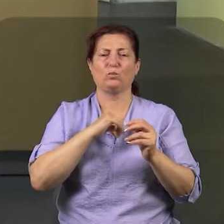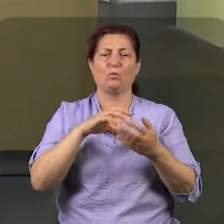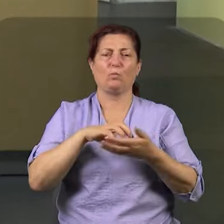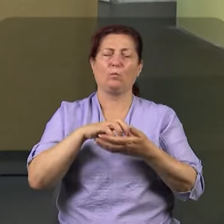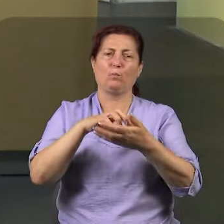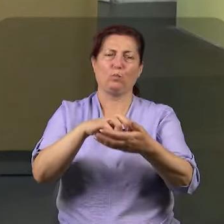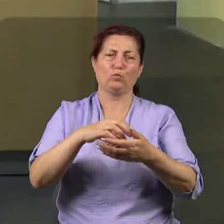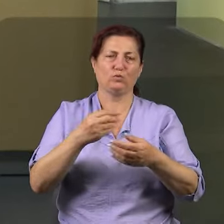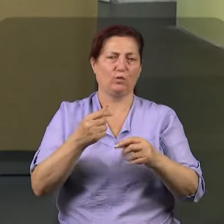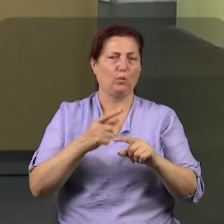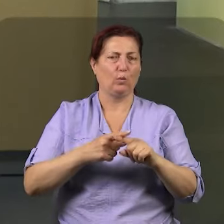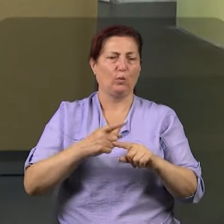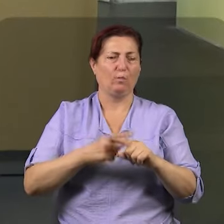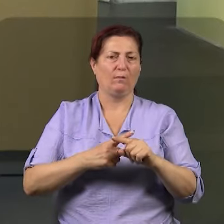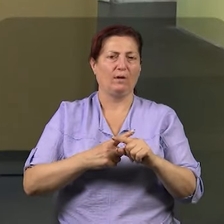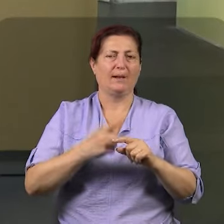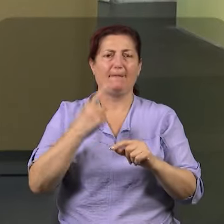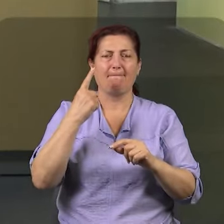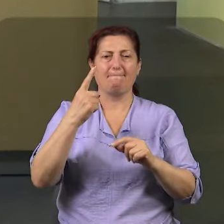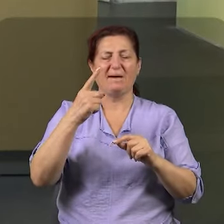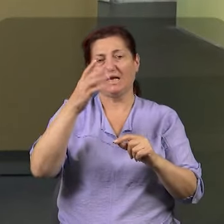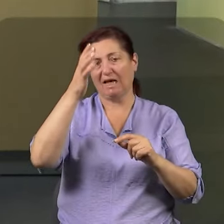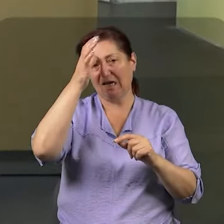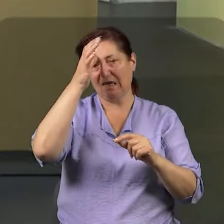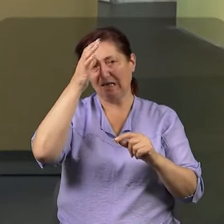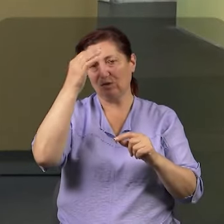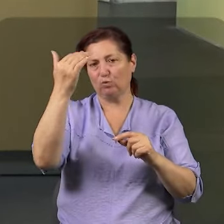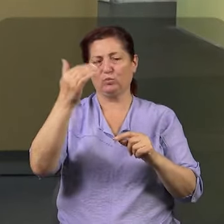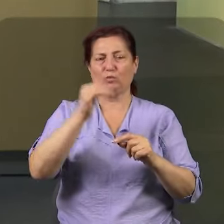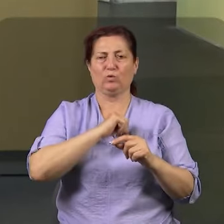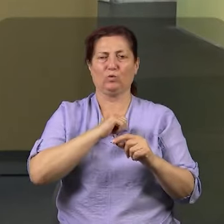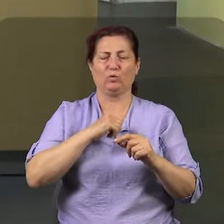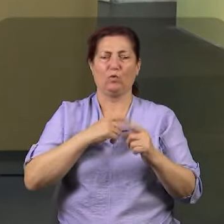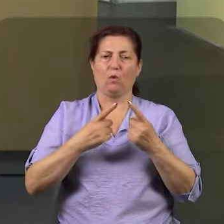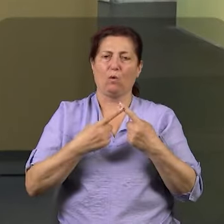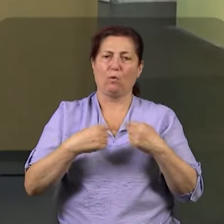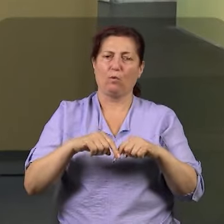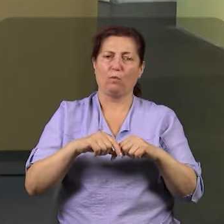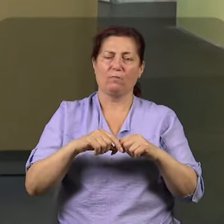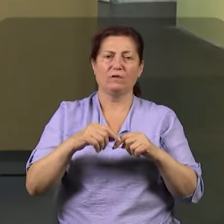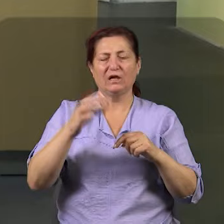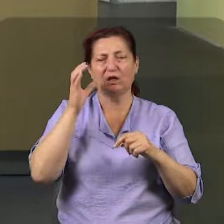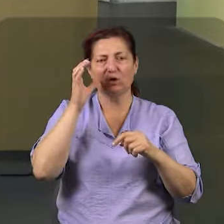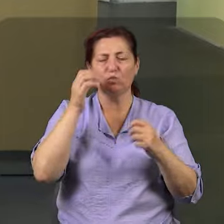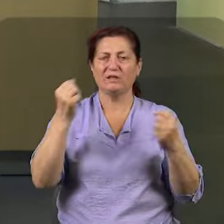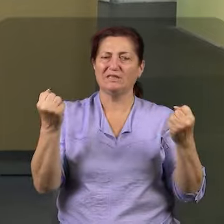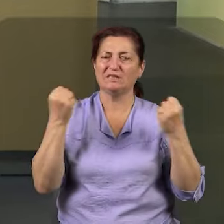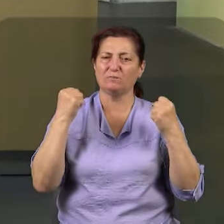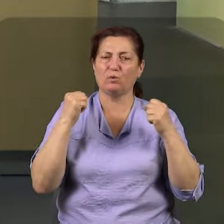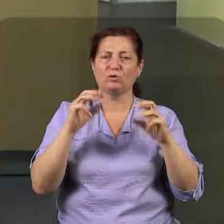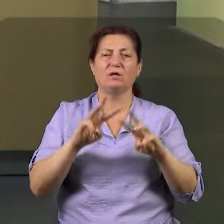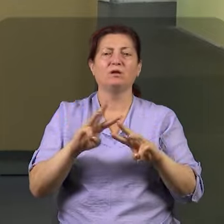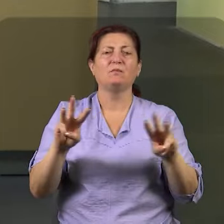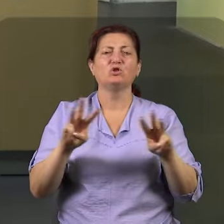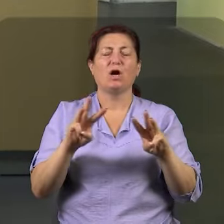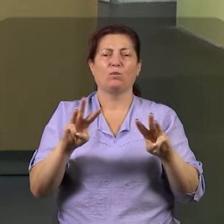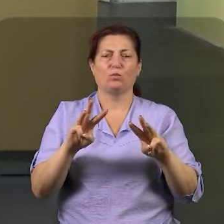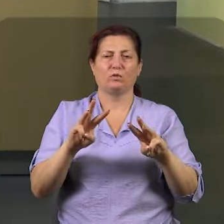մեկը Բարձրագույն և գիտության կոմիտեի, որը գտնվում է կրթության, գիտության, սպորտի մշակույթի նախարարության մեջ,